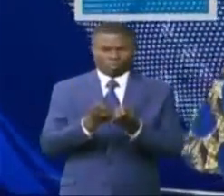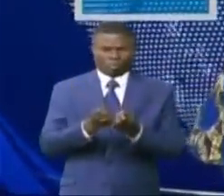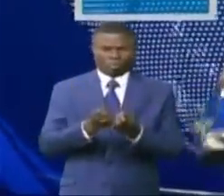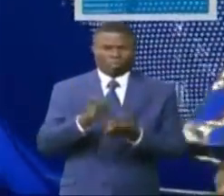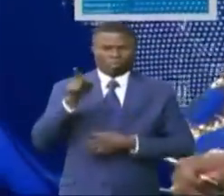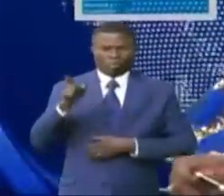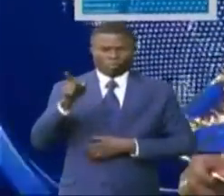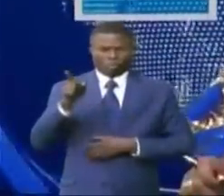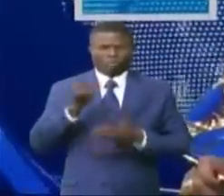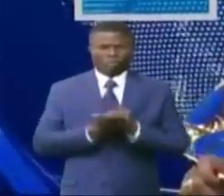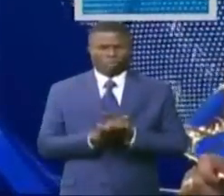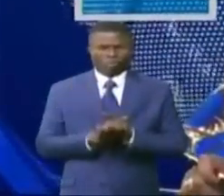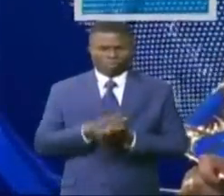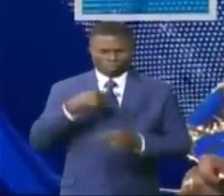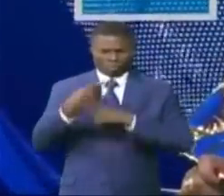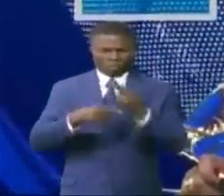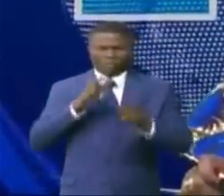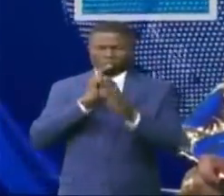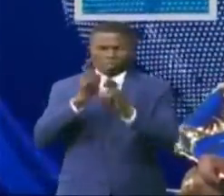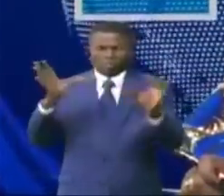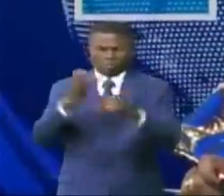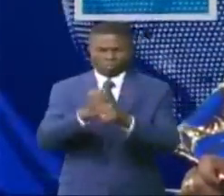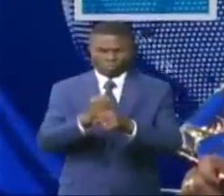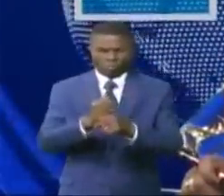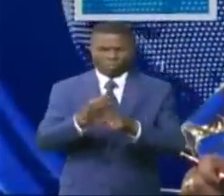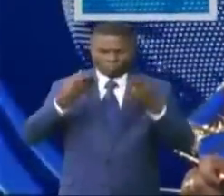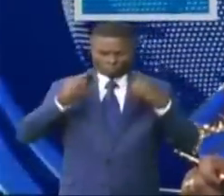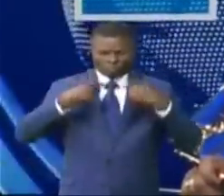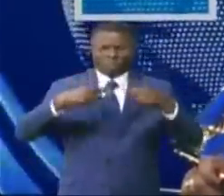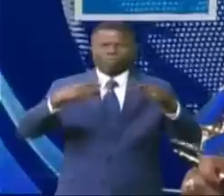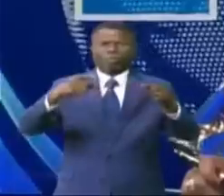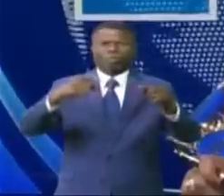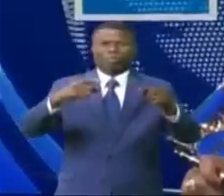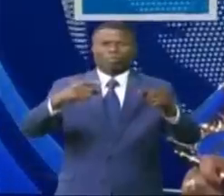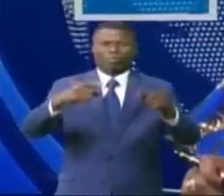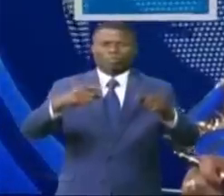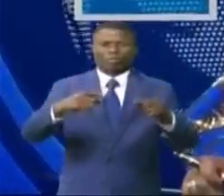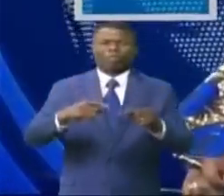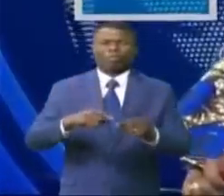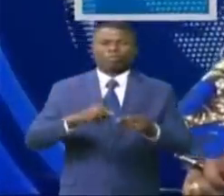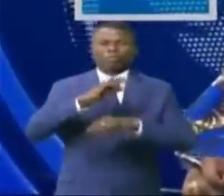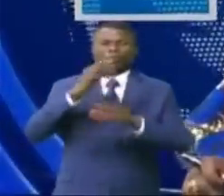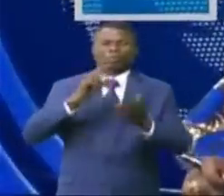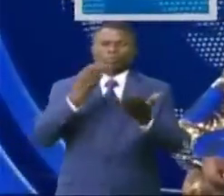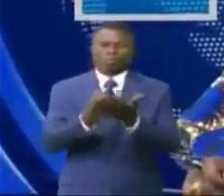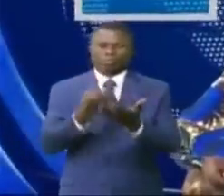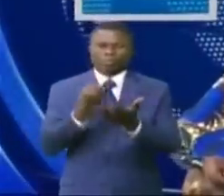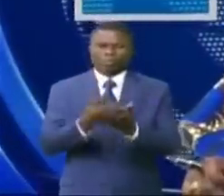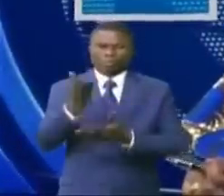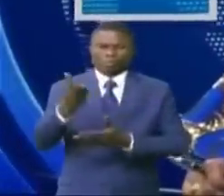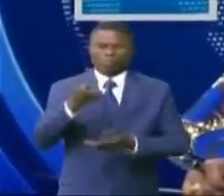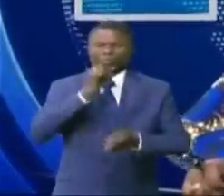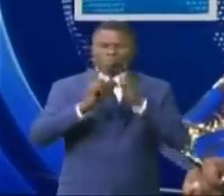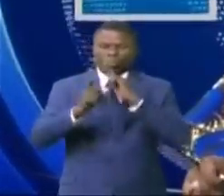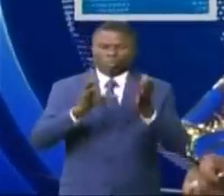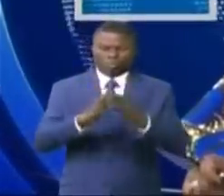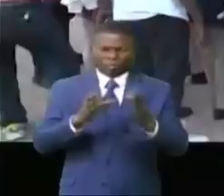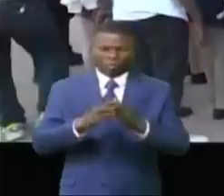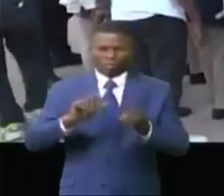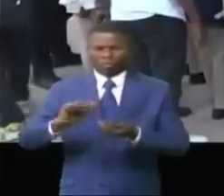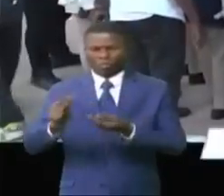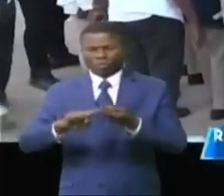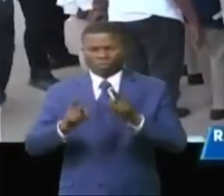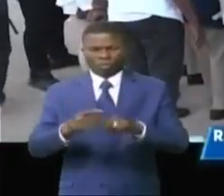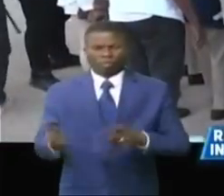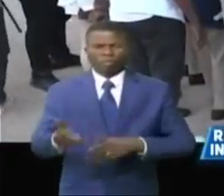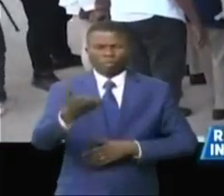tenu hier un briefing de presse à l'endroit où sera installé ce centre de finances. Le détail avec Jean-Richard Coilet.